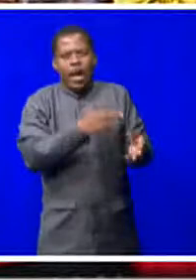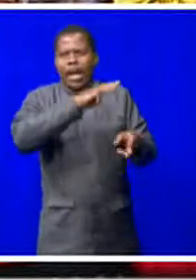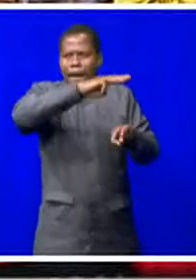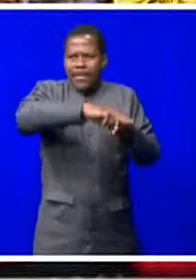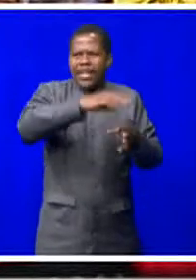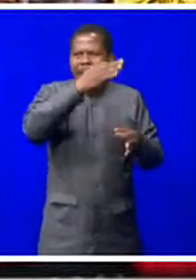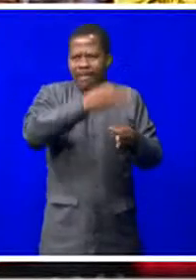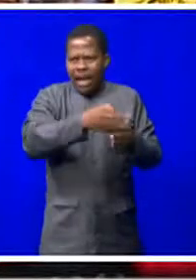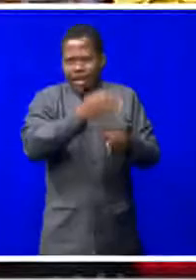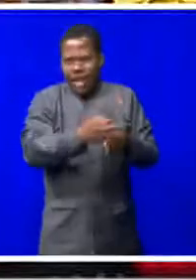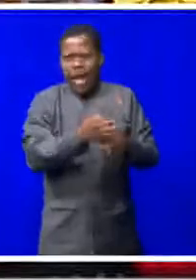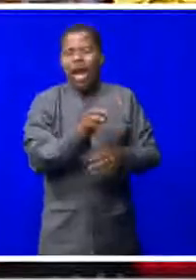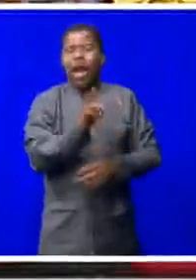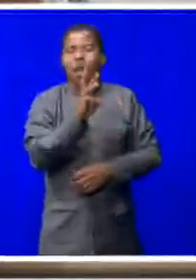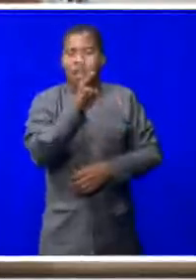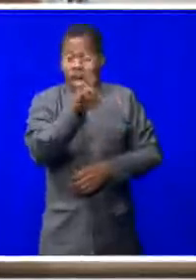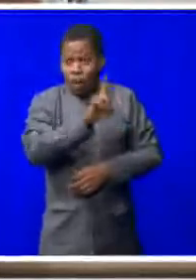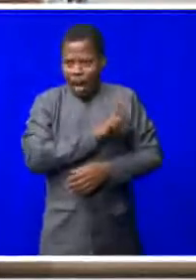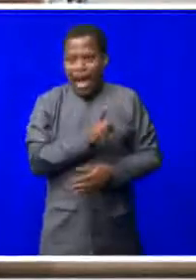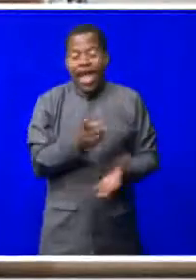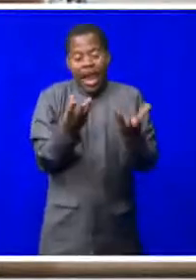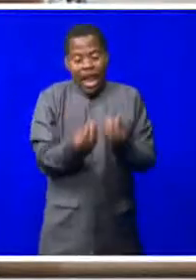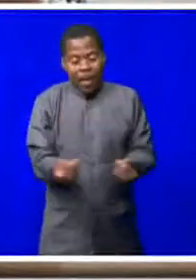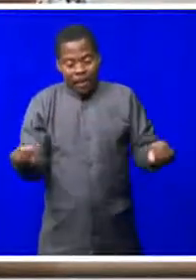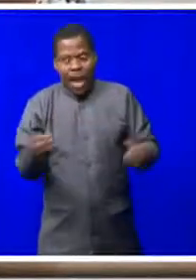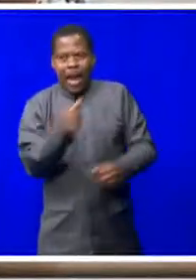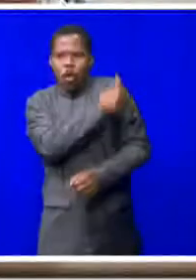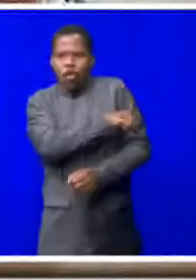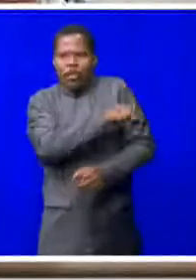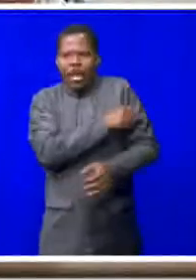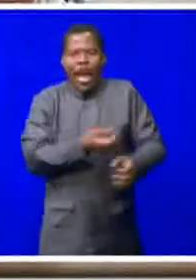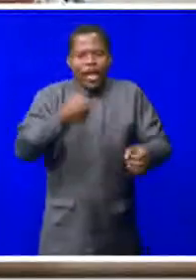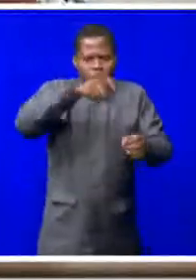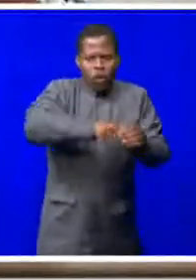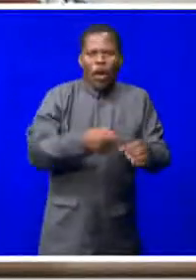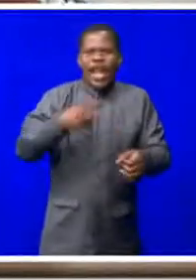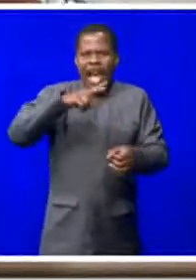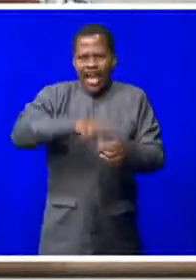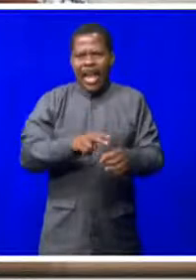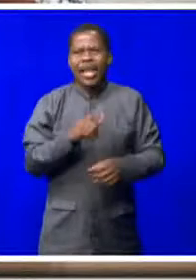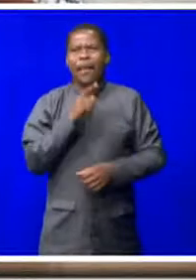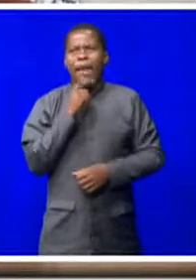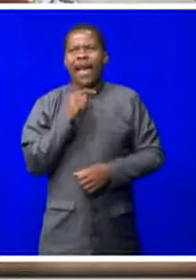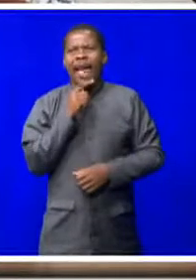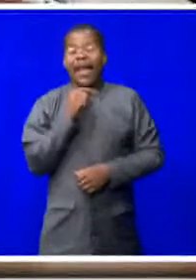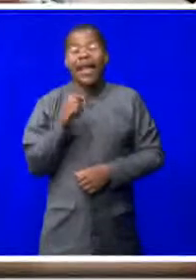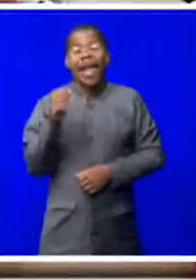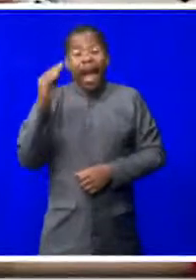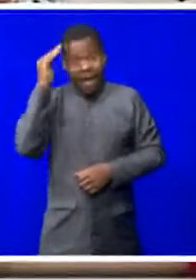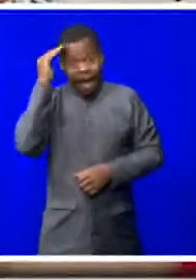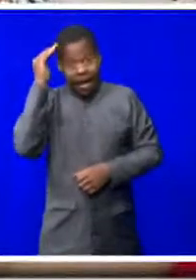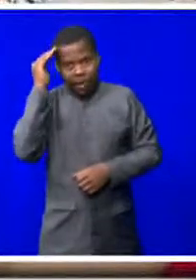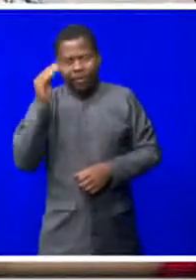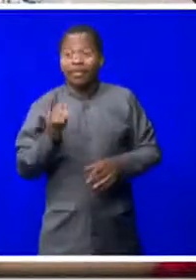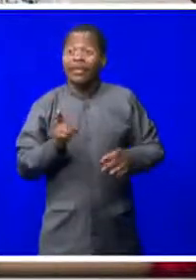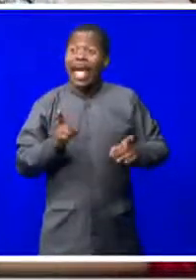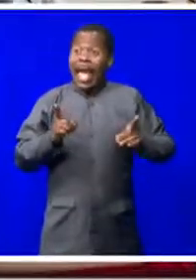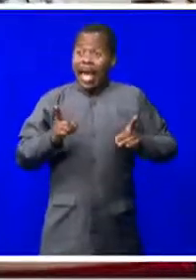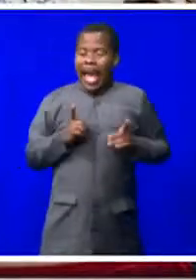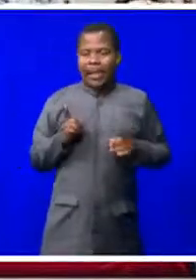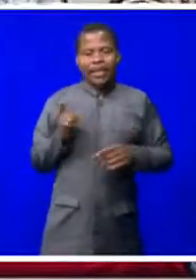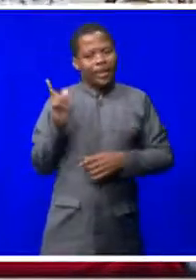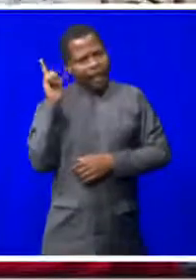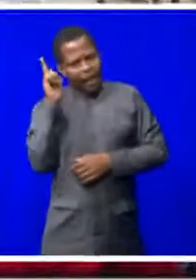lomfana asafakwe esibhedlele nawo lamajaha ayati ukuthi tintfombi tilala todvwa nemajaha